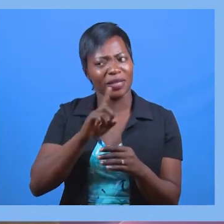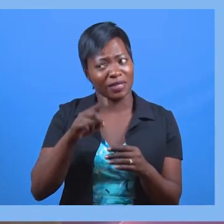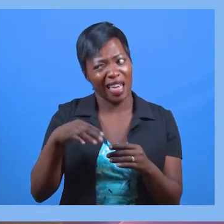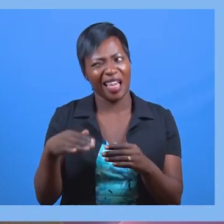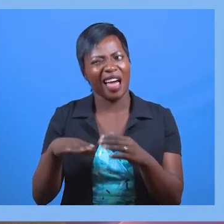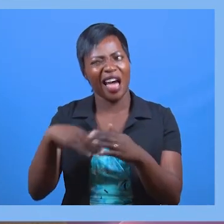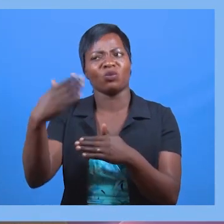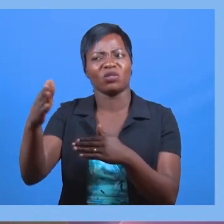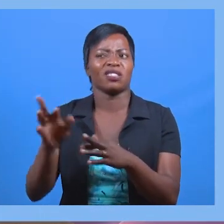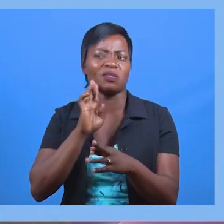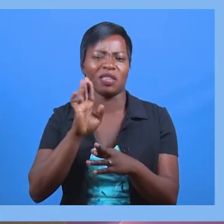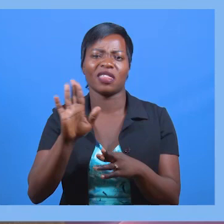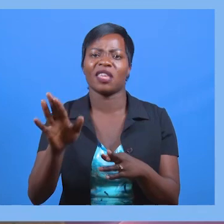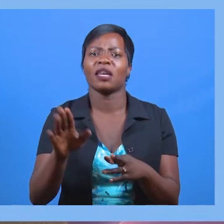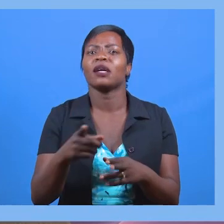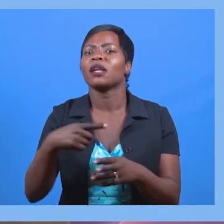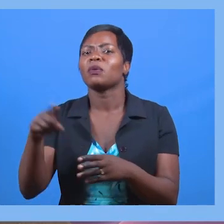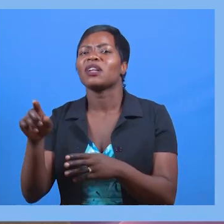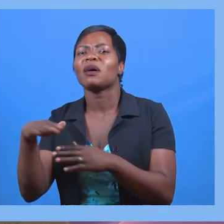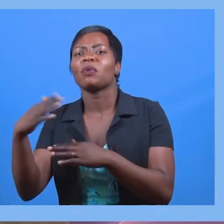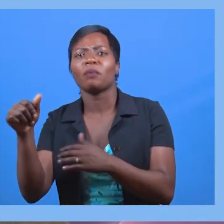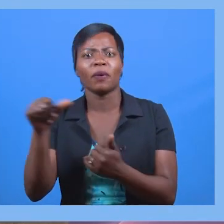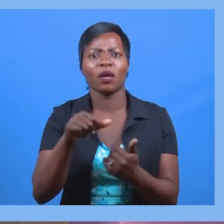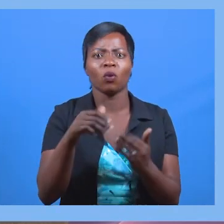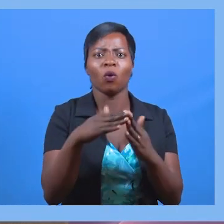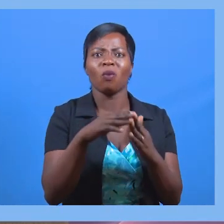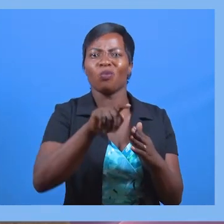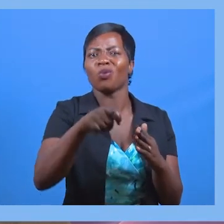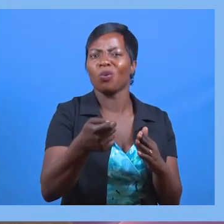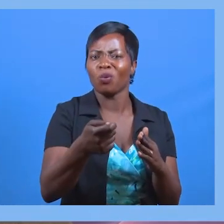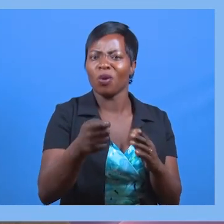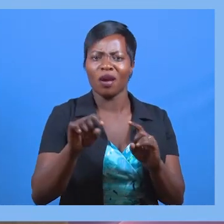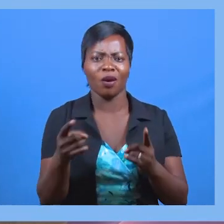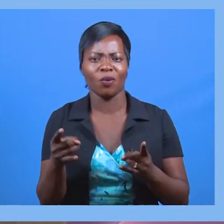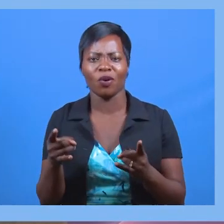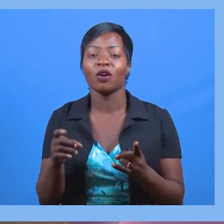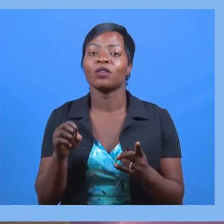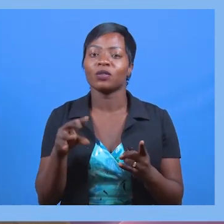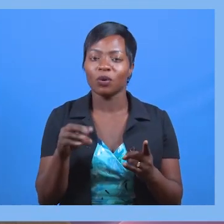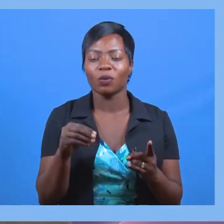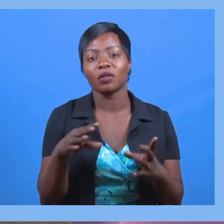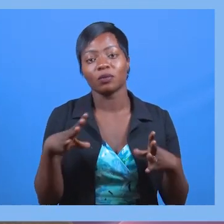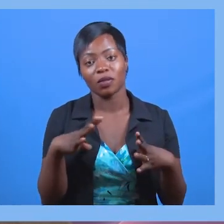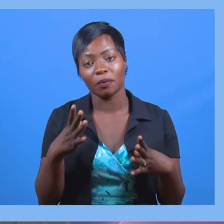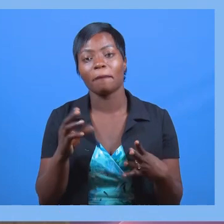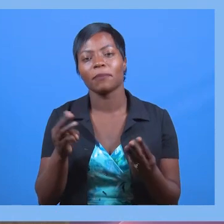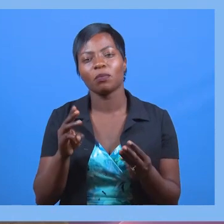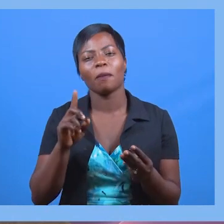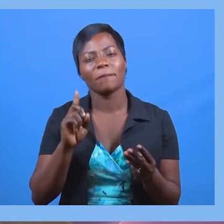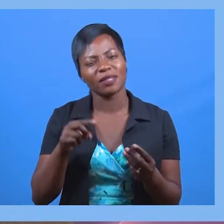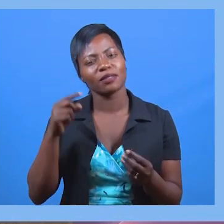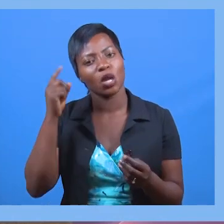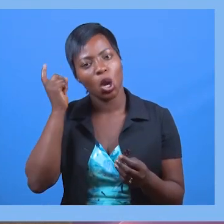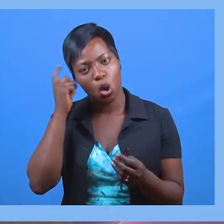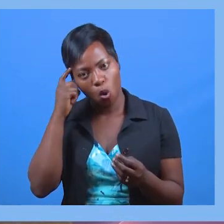chaipo. Ushauti ko ndangobuda ndakaenda pasera apo ndatowana na musuwo wakiwa. Saka naizvozvo tiri kungoti vanhu